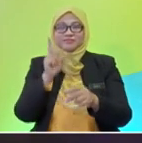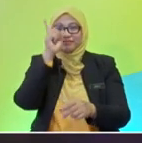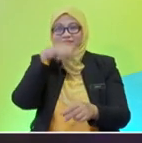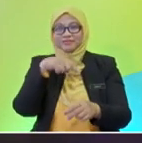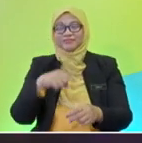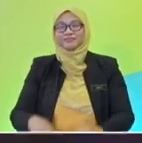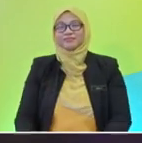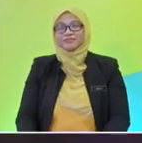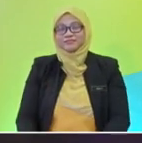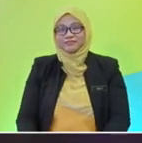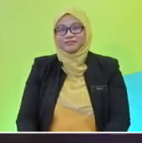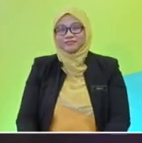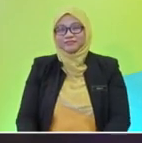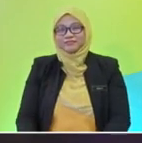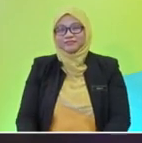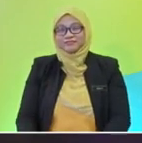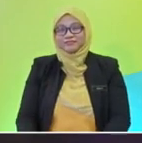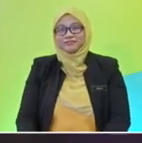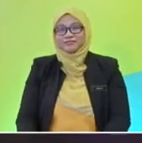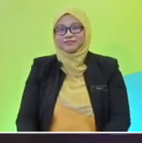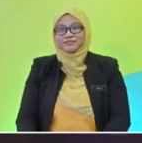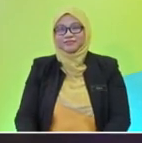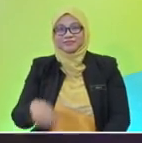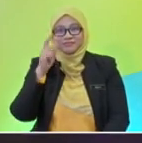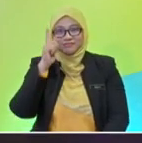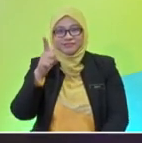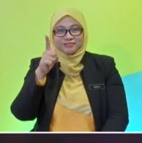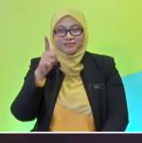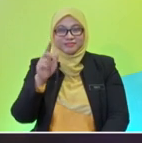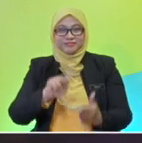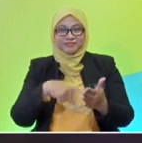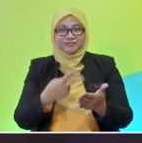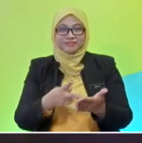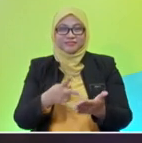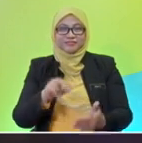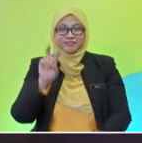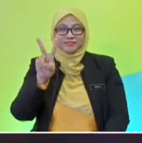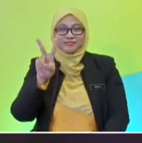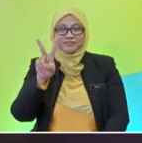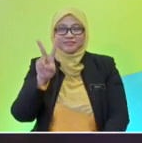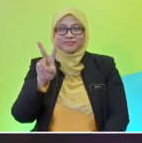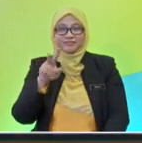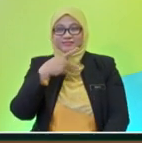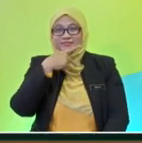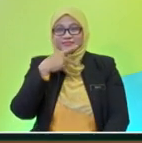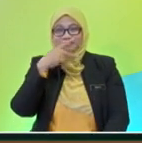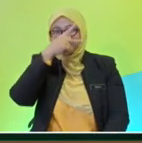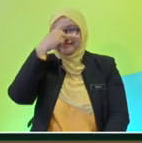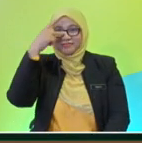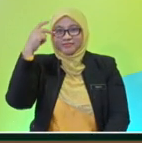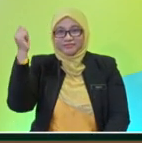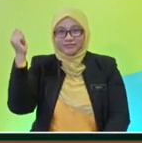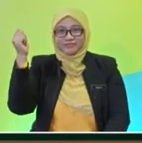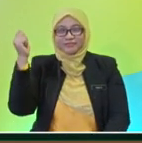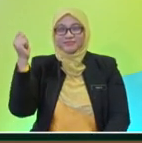Itu antara ragam-ragam pelajar. Okey, seterusnya kita lihat pantun yang kedua. Kerana pulut, santan binasa.